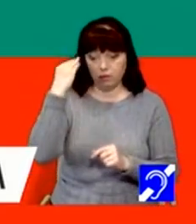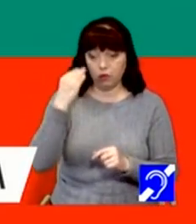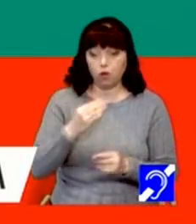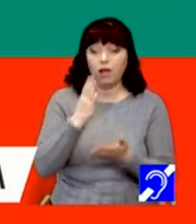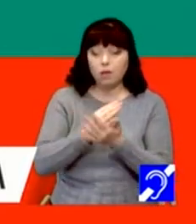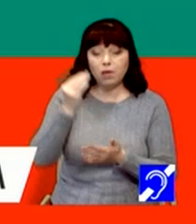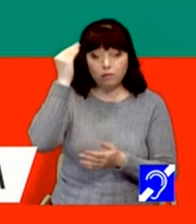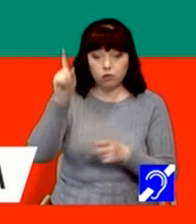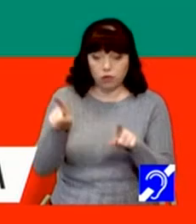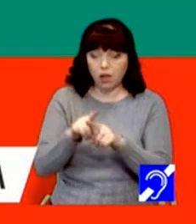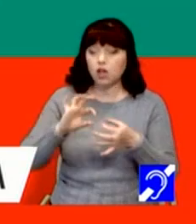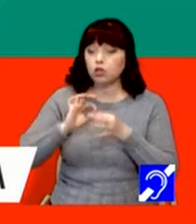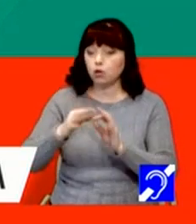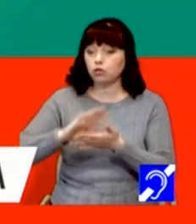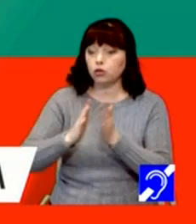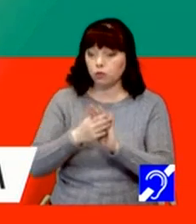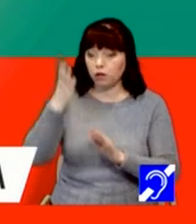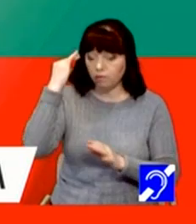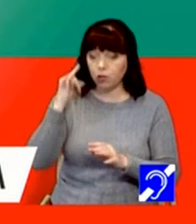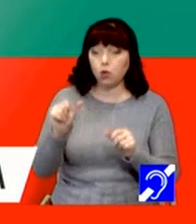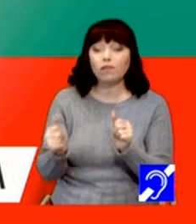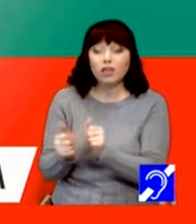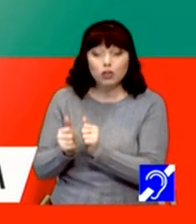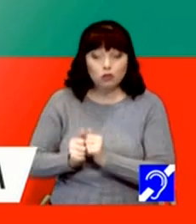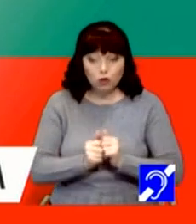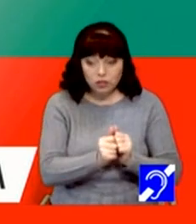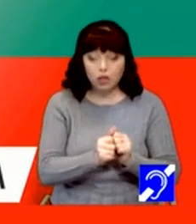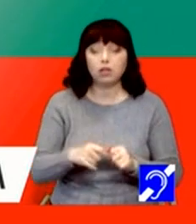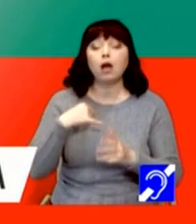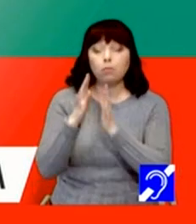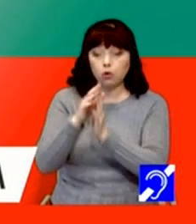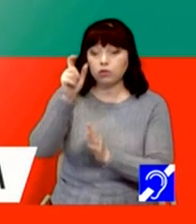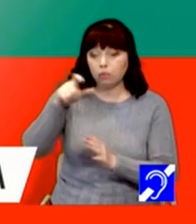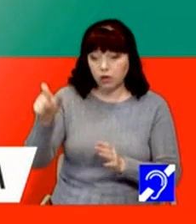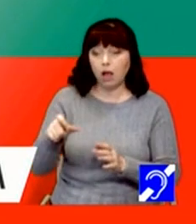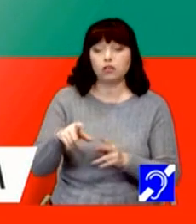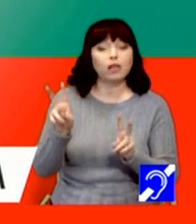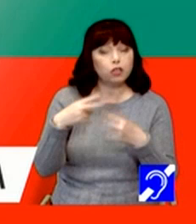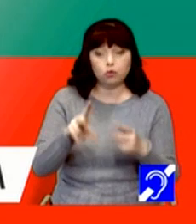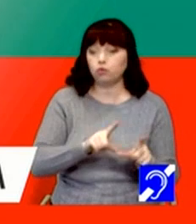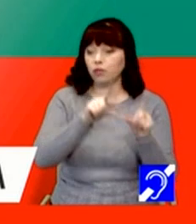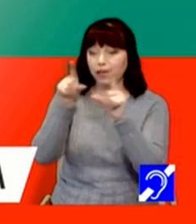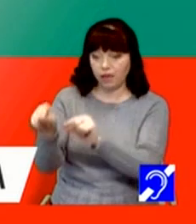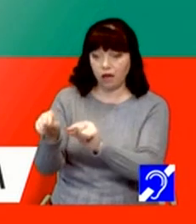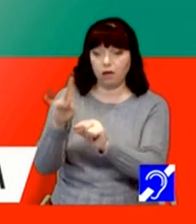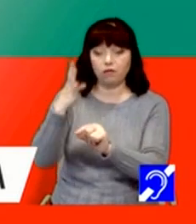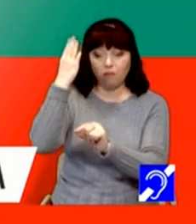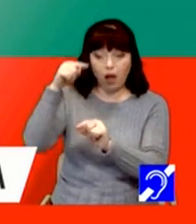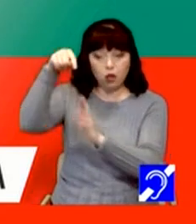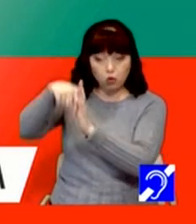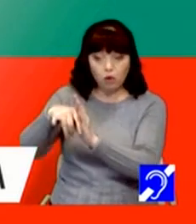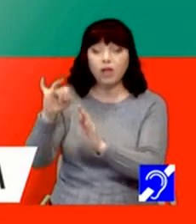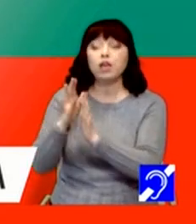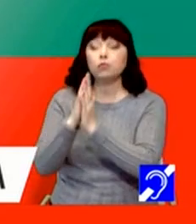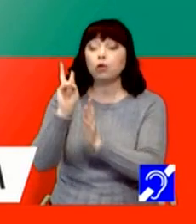situația complicată din Republica Moldova și din jurul ei plăcerea în compatrioților noștri să se abțină de la călători în această țară îi rugăm pe